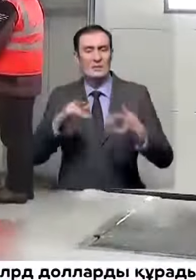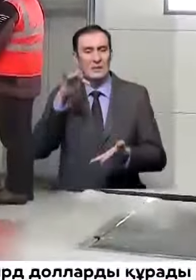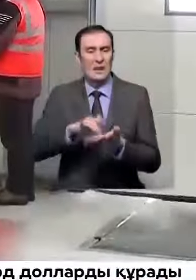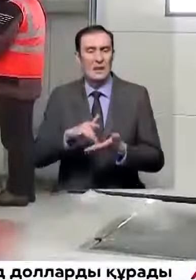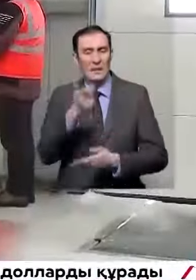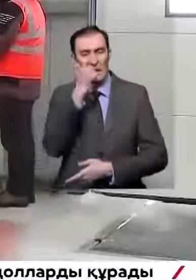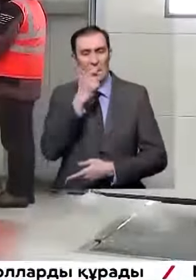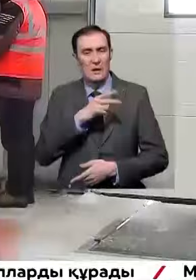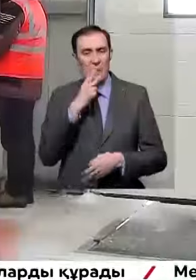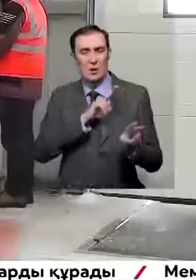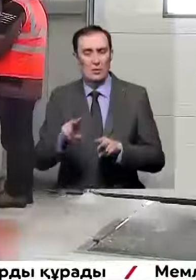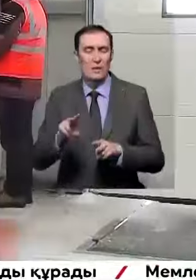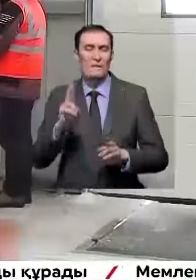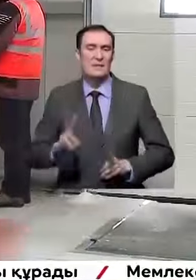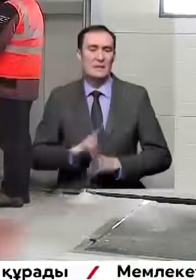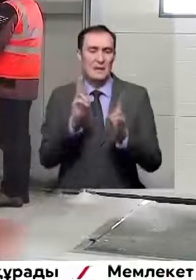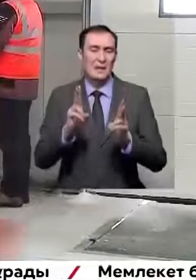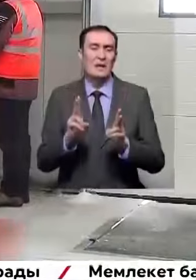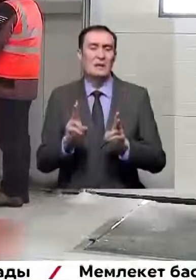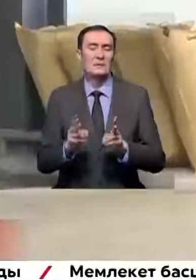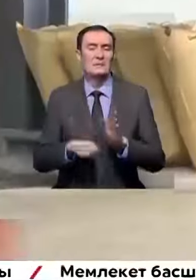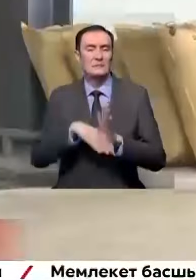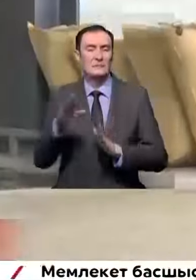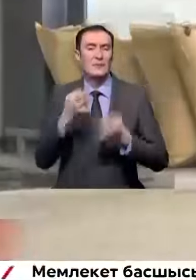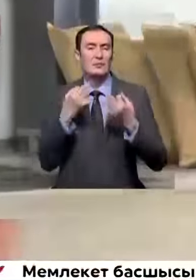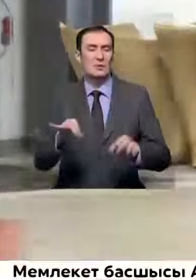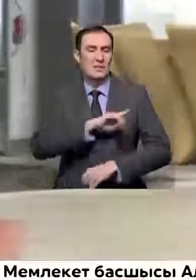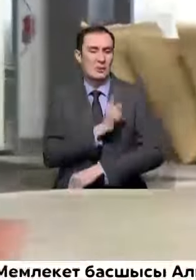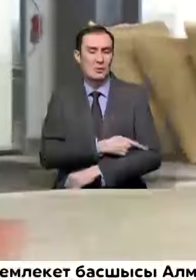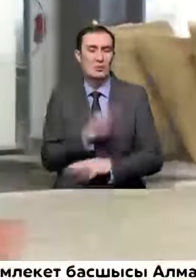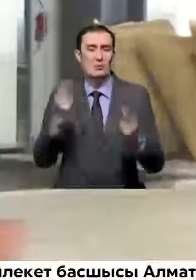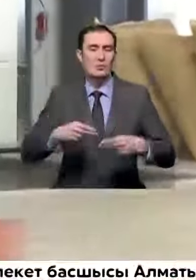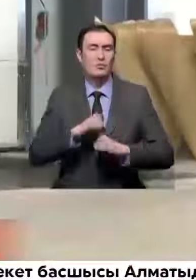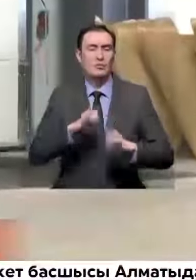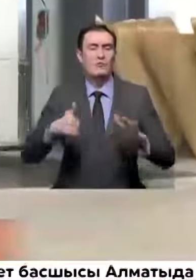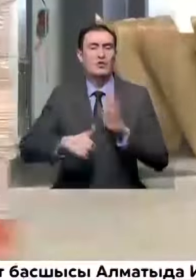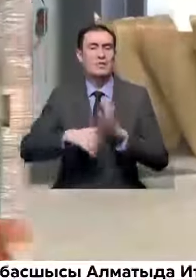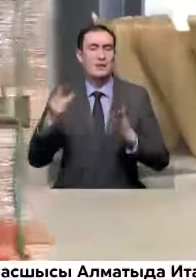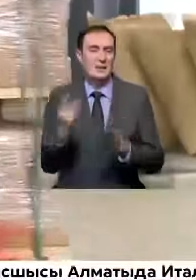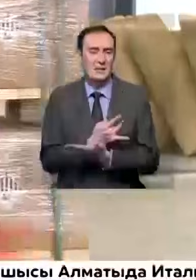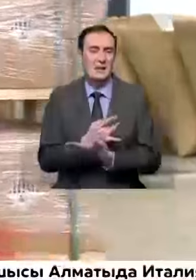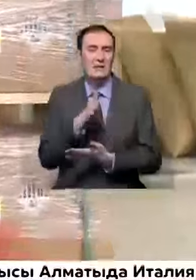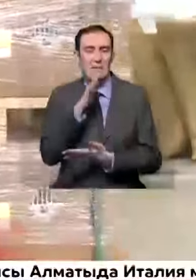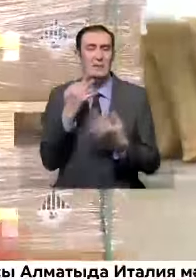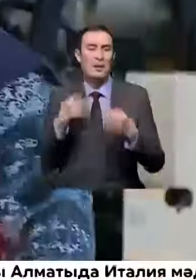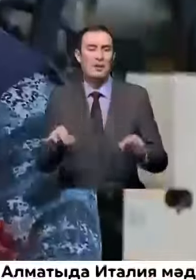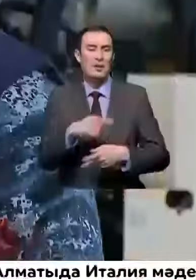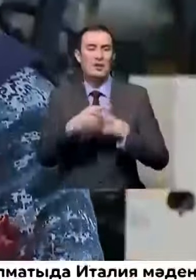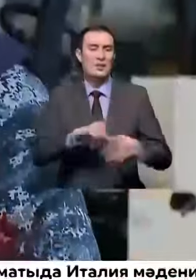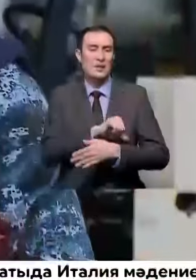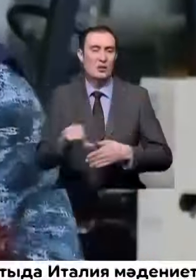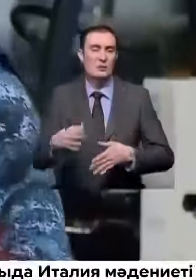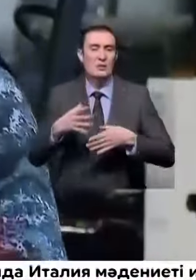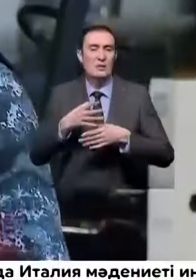контроля таможенных постов в Астане. Благодаря модернизации пропускная способность пунктов увеличится в 6 раз. А время прохождения